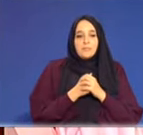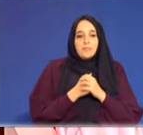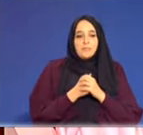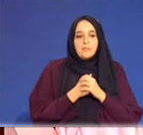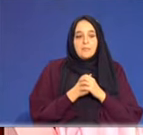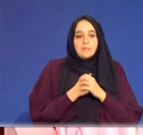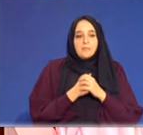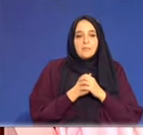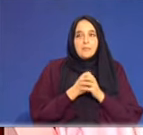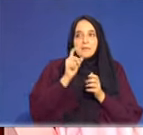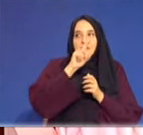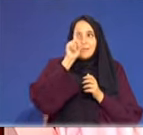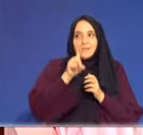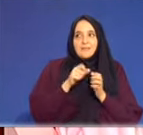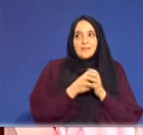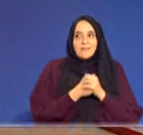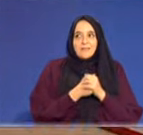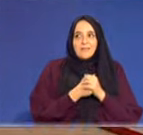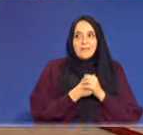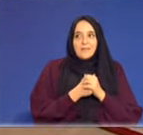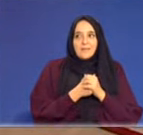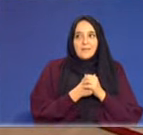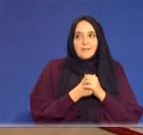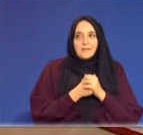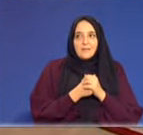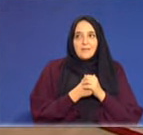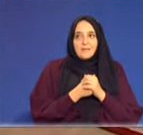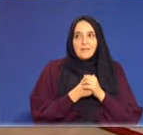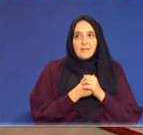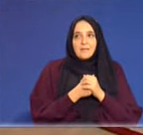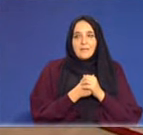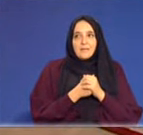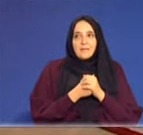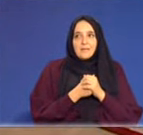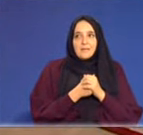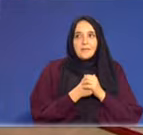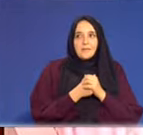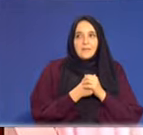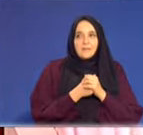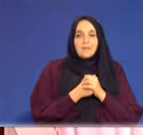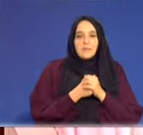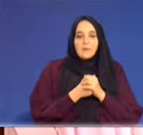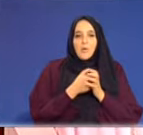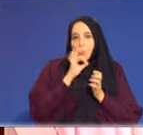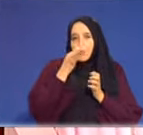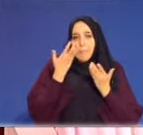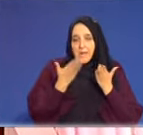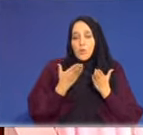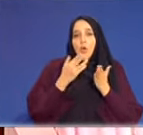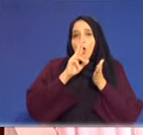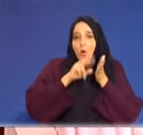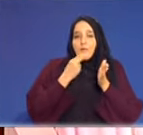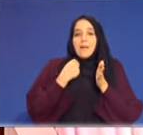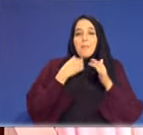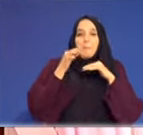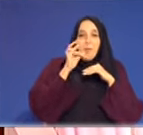كيف الجملة الأخيرة هذه؟ ما عاود تزوج برجل ورجل هذاك مات. مات هي عاود